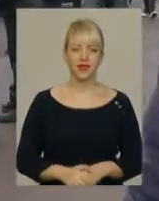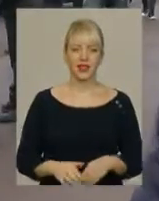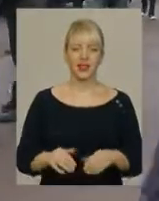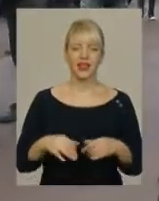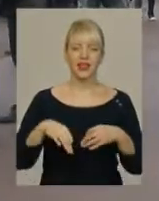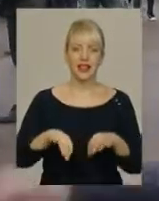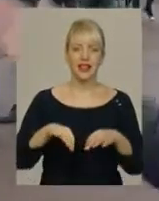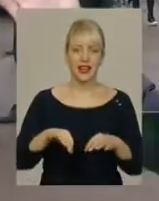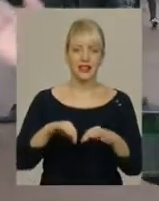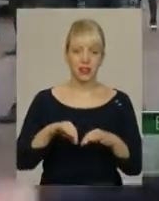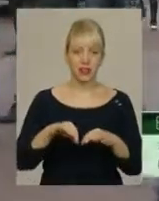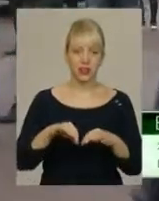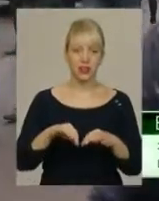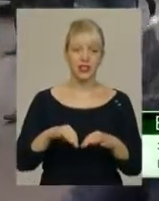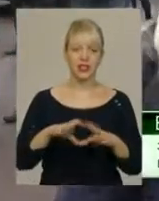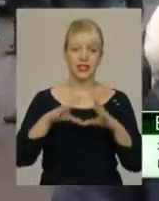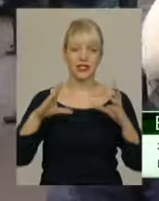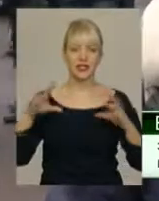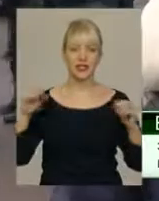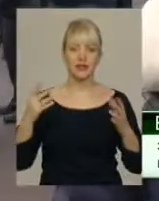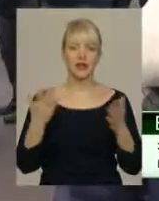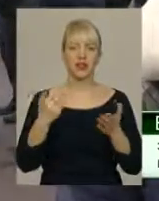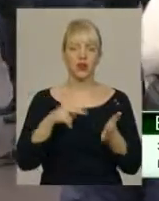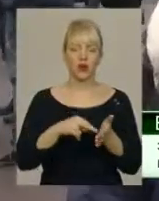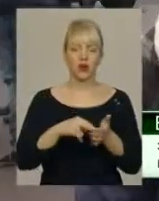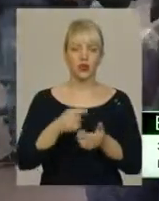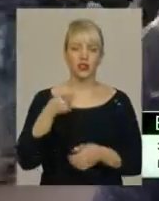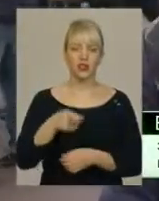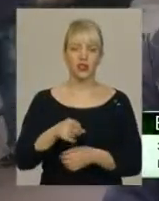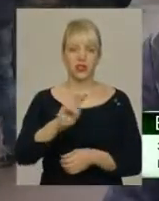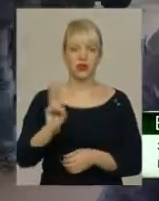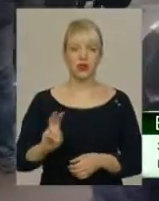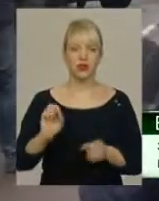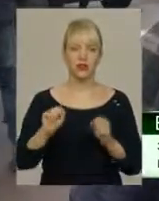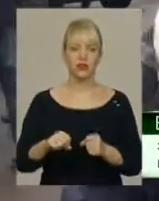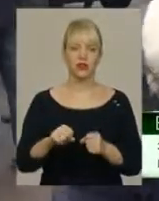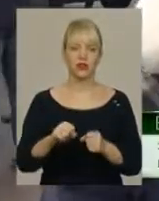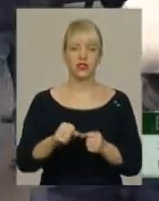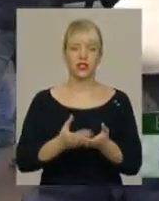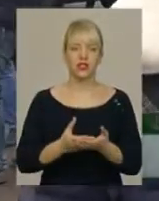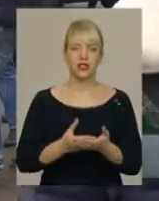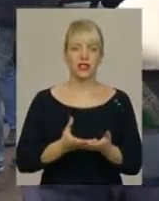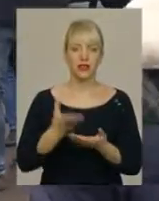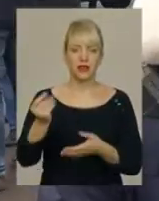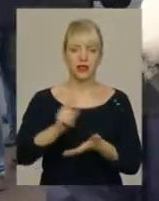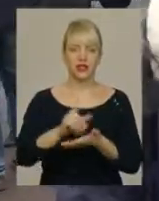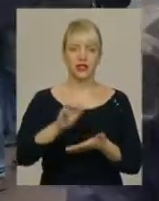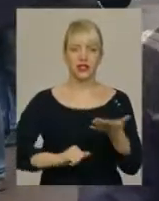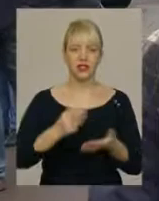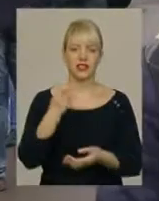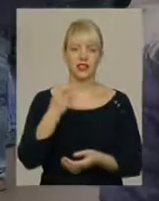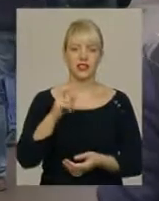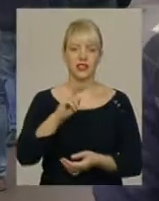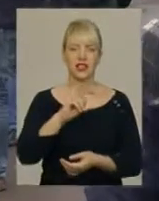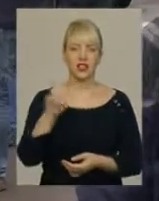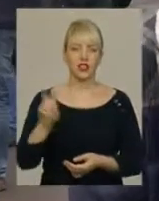Транспортний засіб, такий, який коштує 1000 доларів, можна розмитнити за 300 злотих. 300 злотих – це хай, не повних 100